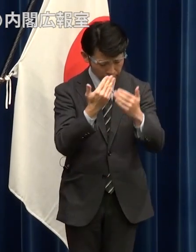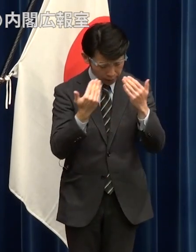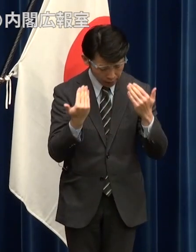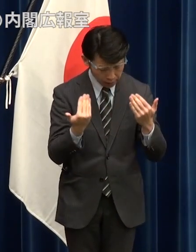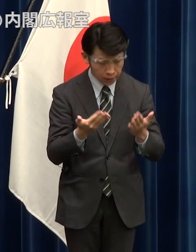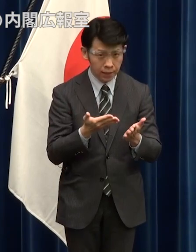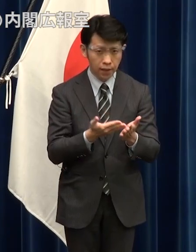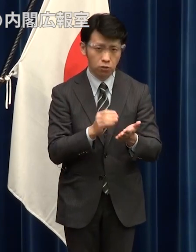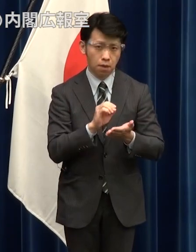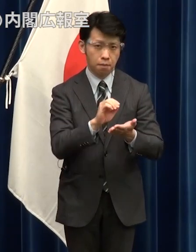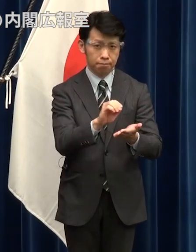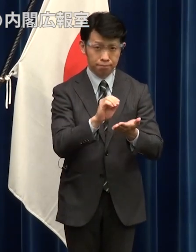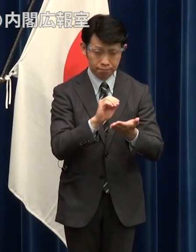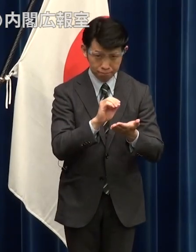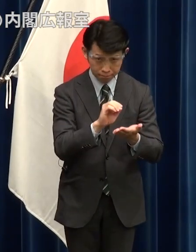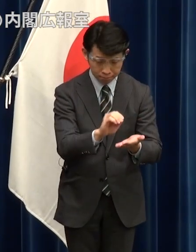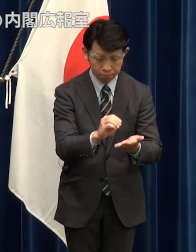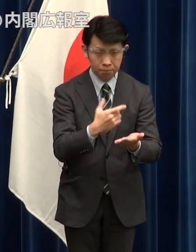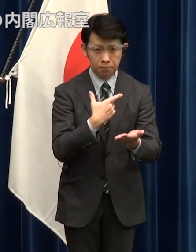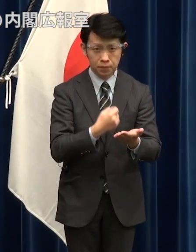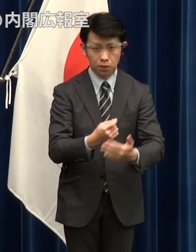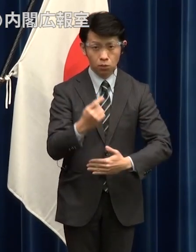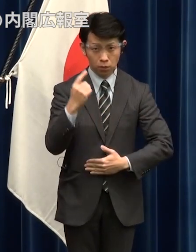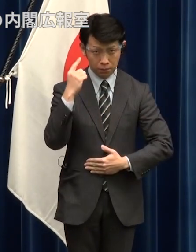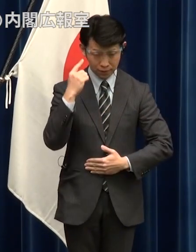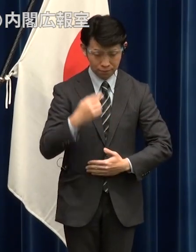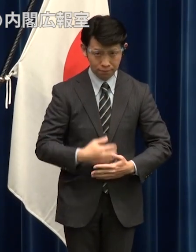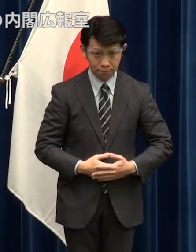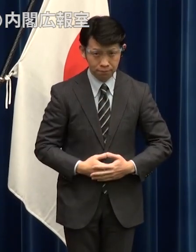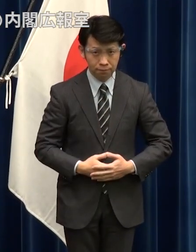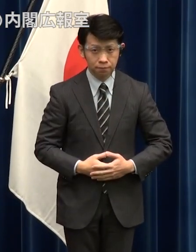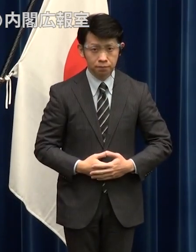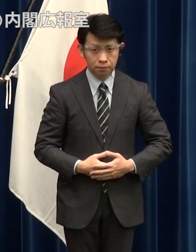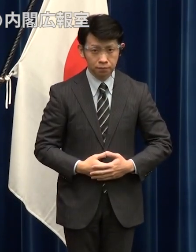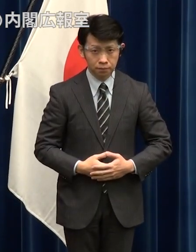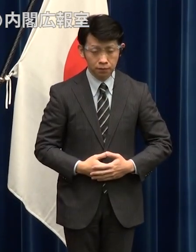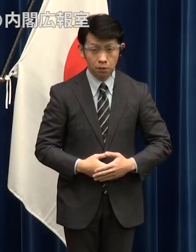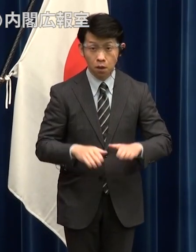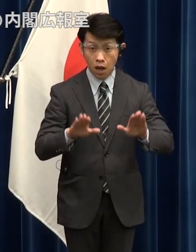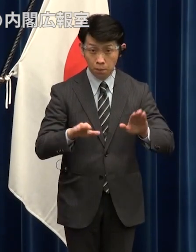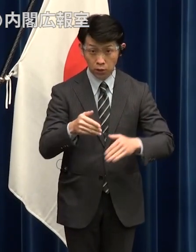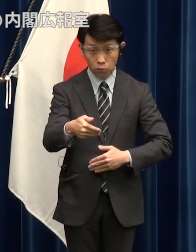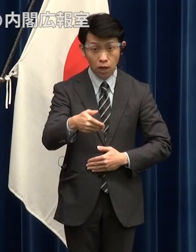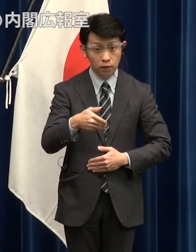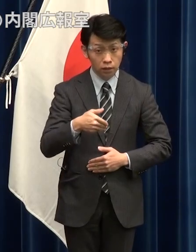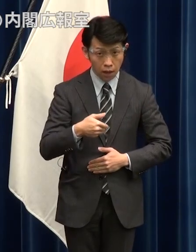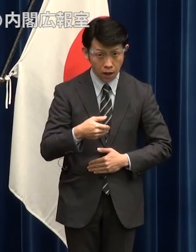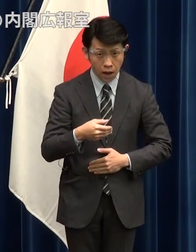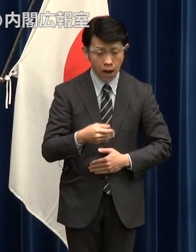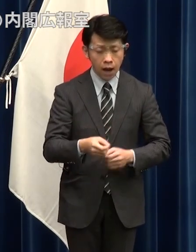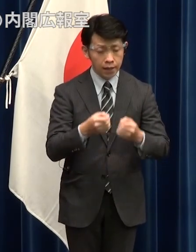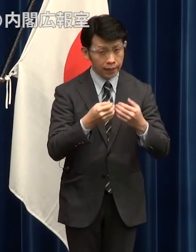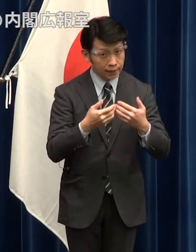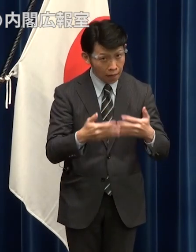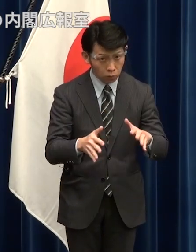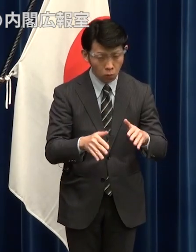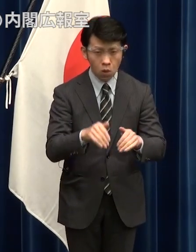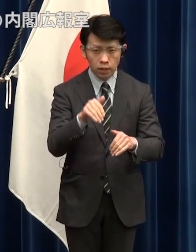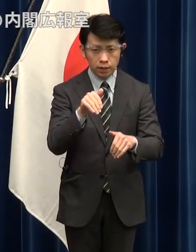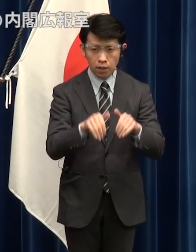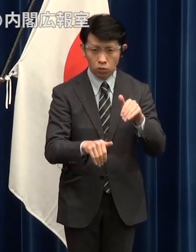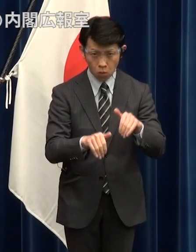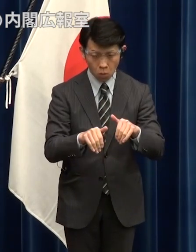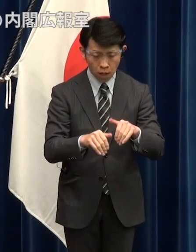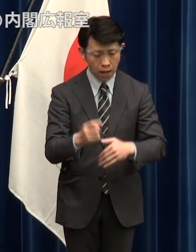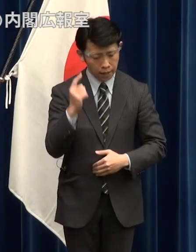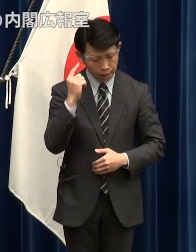させていただきたいと思っています。なおご質問にあった解散総選挙については全く考えてお